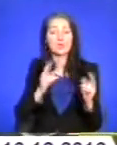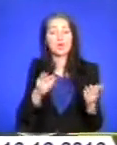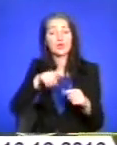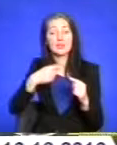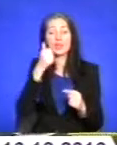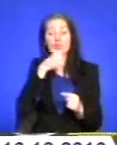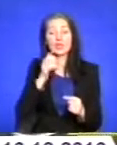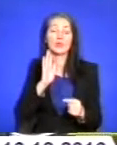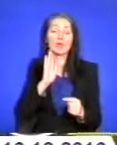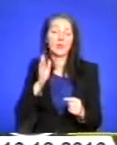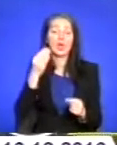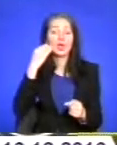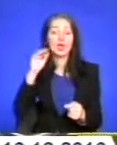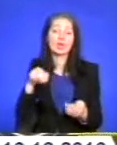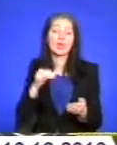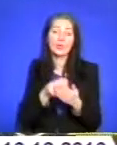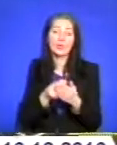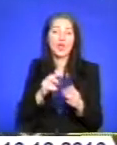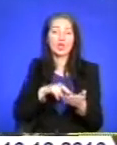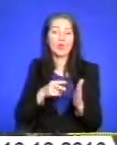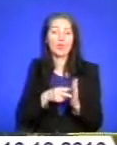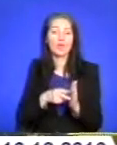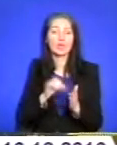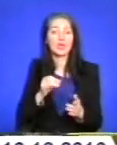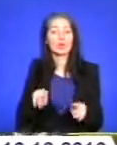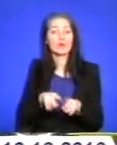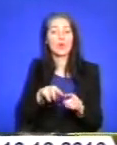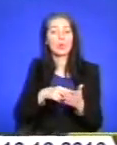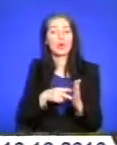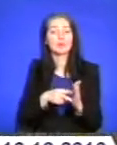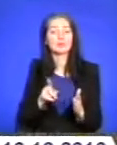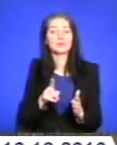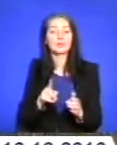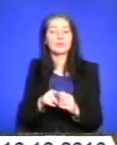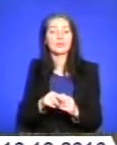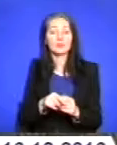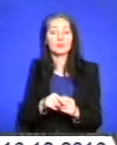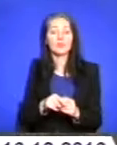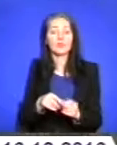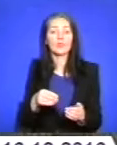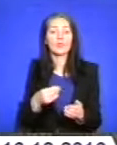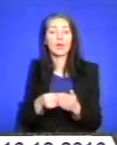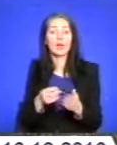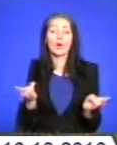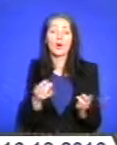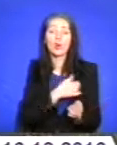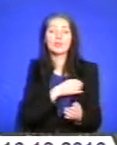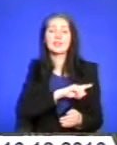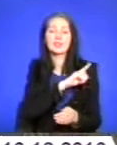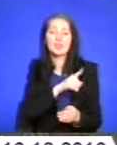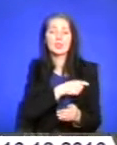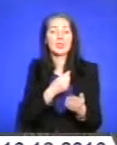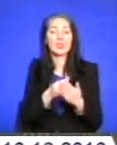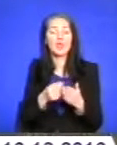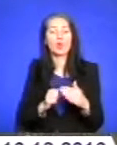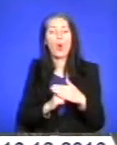буде краще і в матеріальному плані, і в такому плані хотіло б ще зміцнити матеріальну базу і